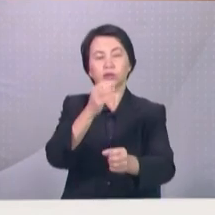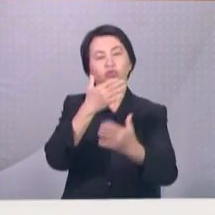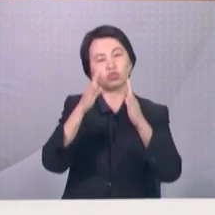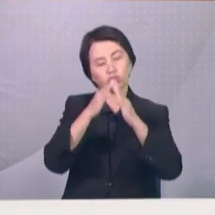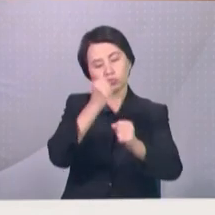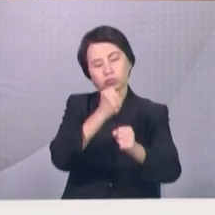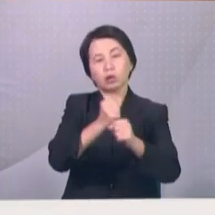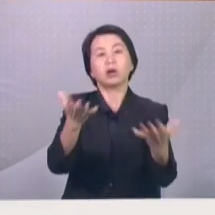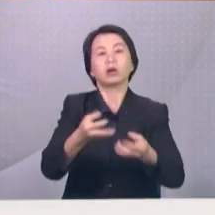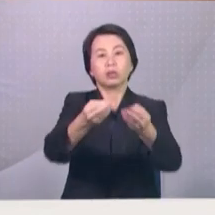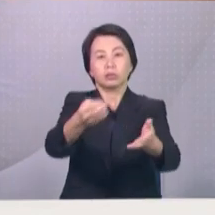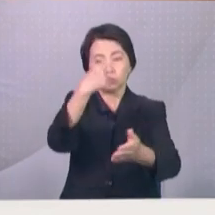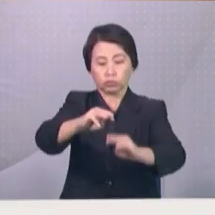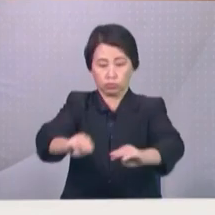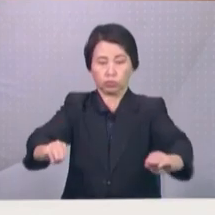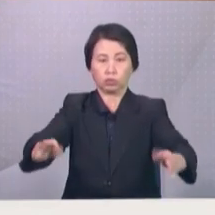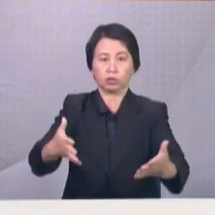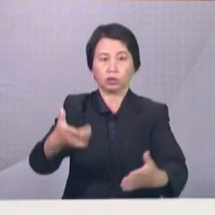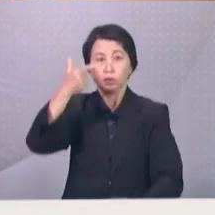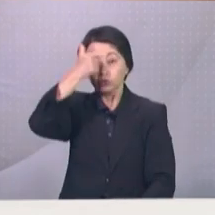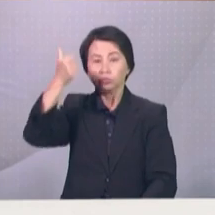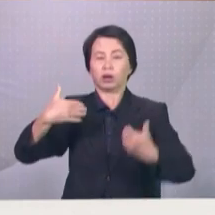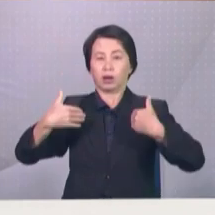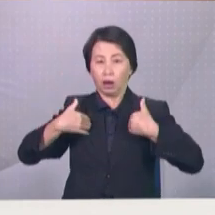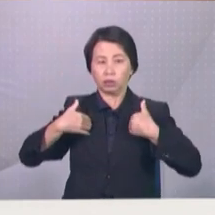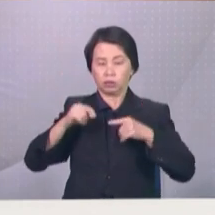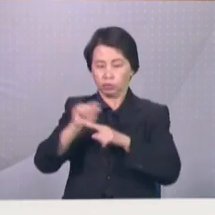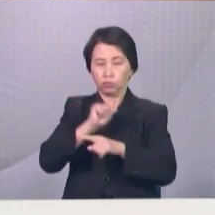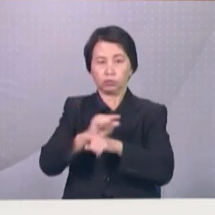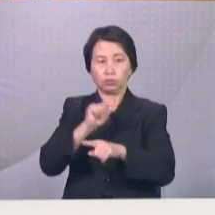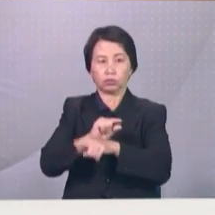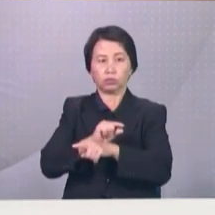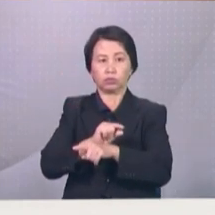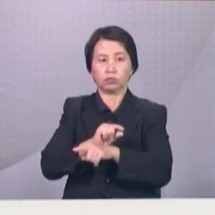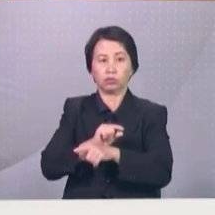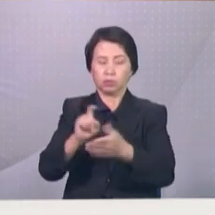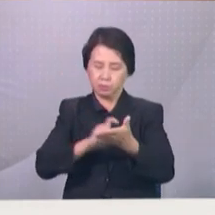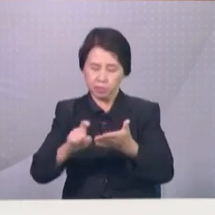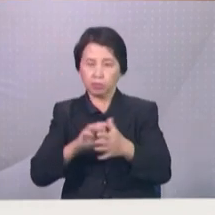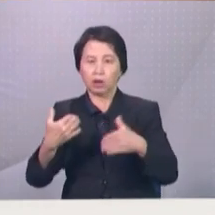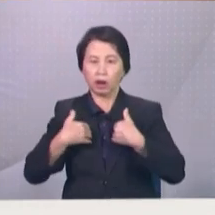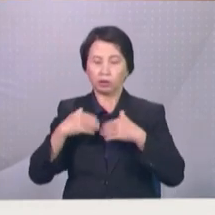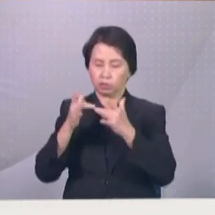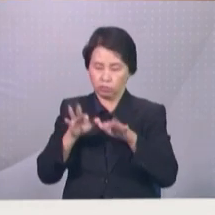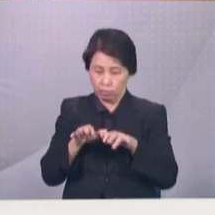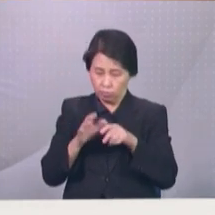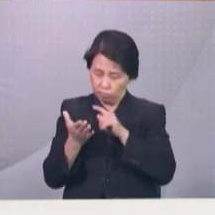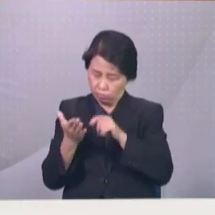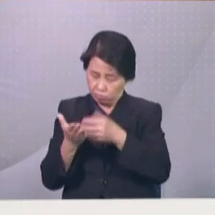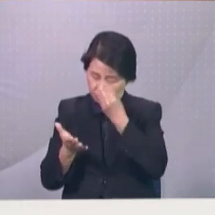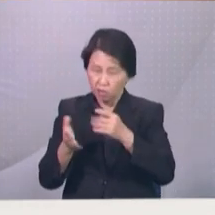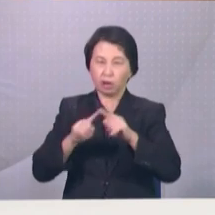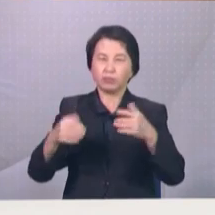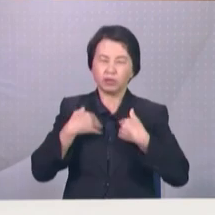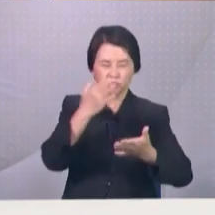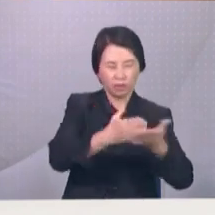ataupun kerja rumah kepada pelajar, memandangkan ada yang menggunakan secara kaedah printing dan juga internet tapi ada kekangan